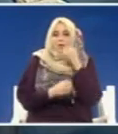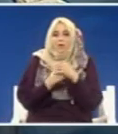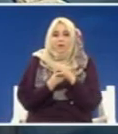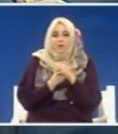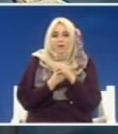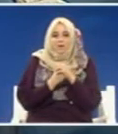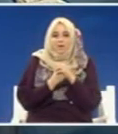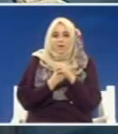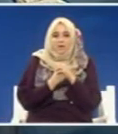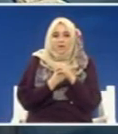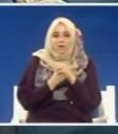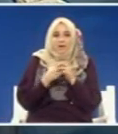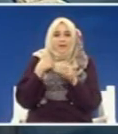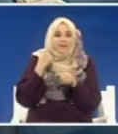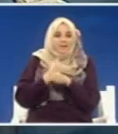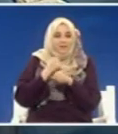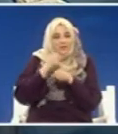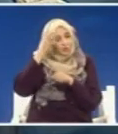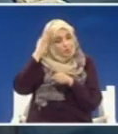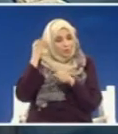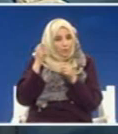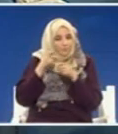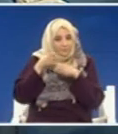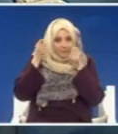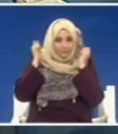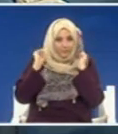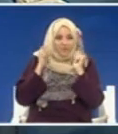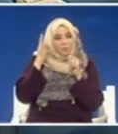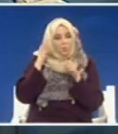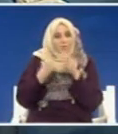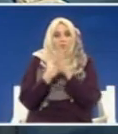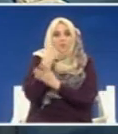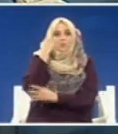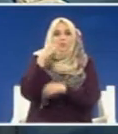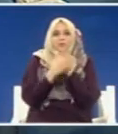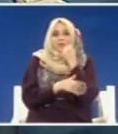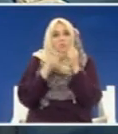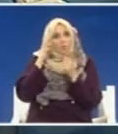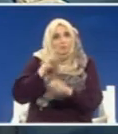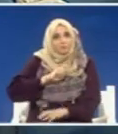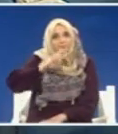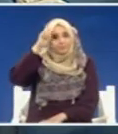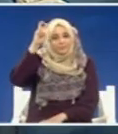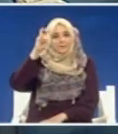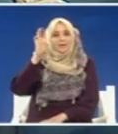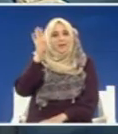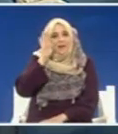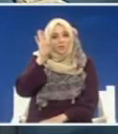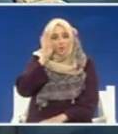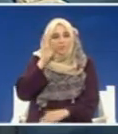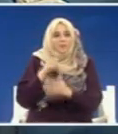نخدم أنايا شعري مكشوف. أيوة. وباش نتوضى ونطلع للشومبر نتاعي باش